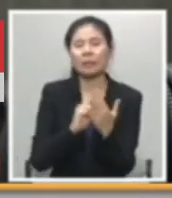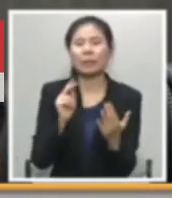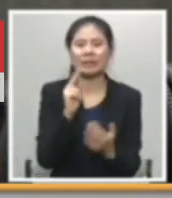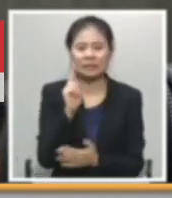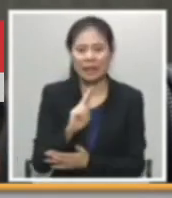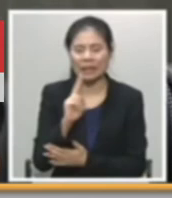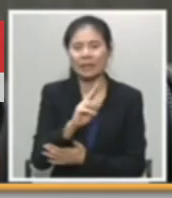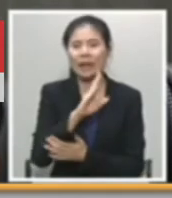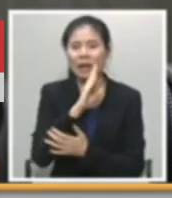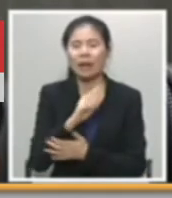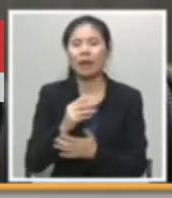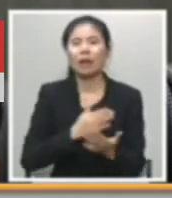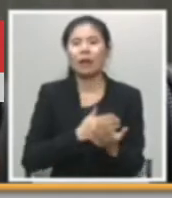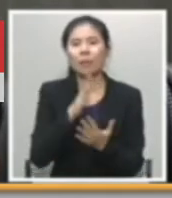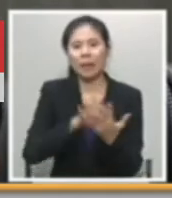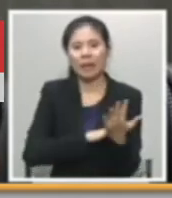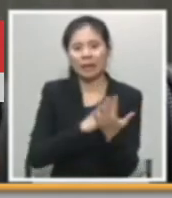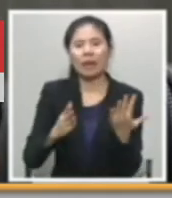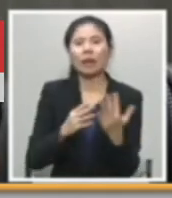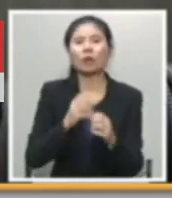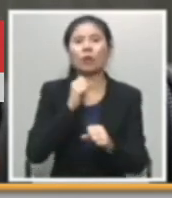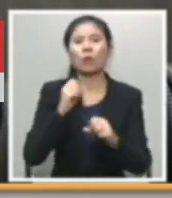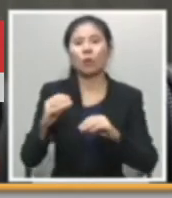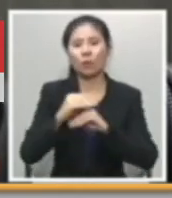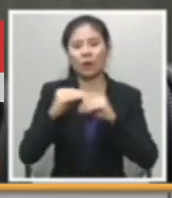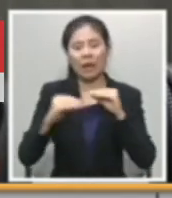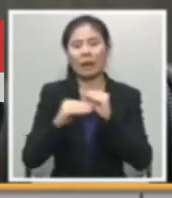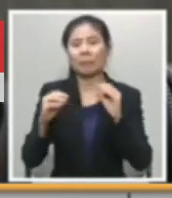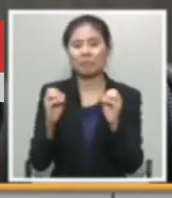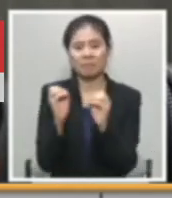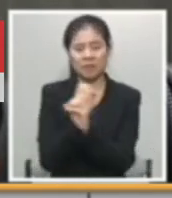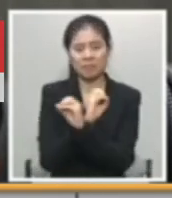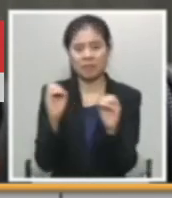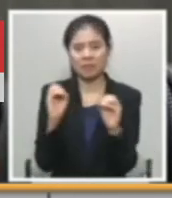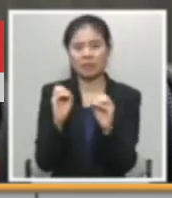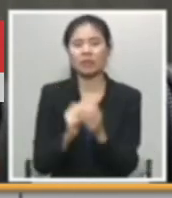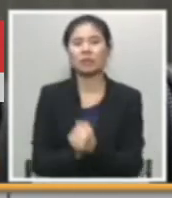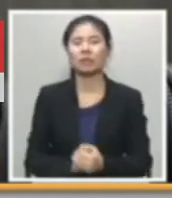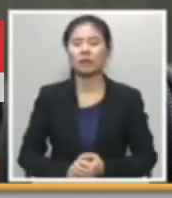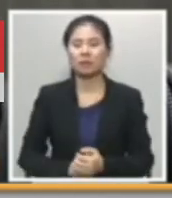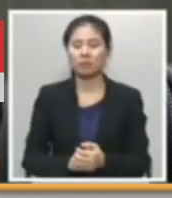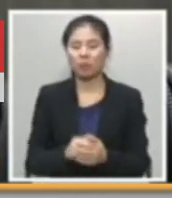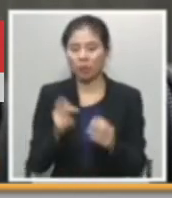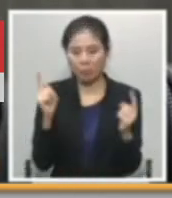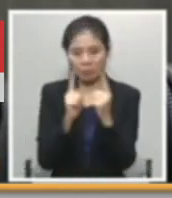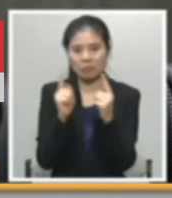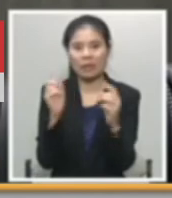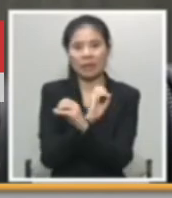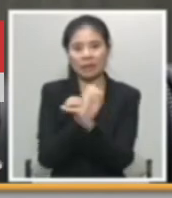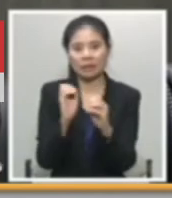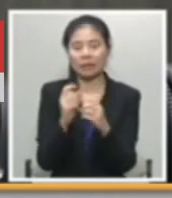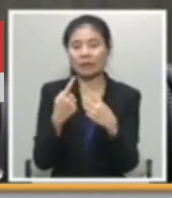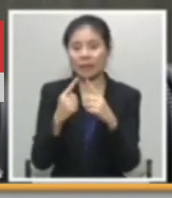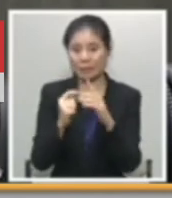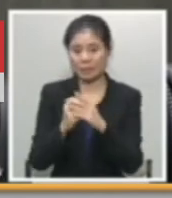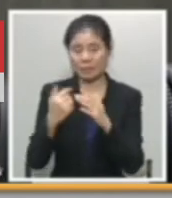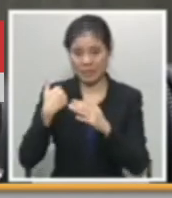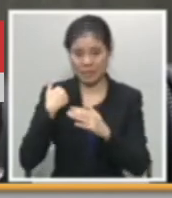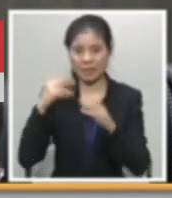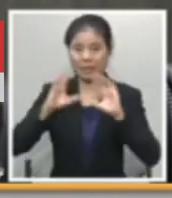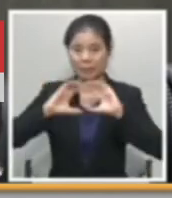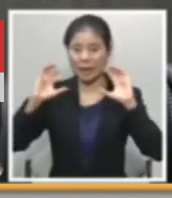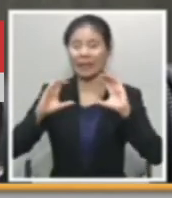แผนงานโครงการมาให้สภาตรวจสอบอย่างแน่นอนก็คงจะมีแต่รัฐบาลนี้เท่